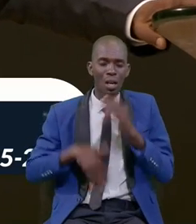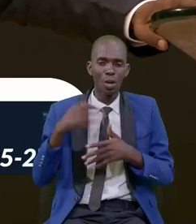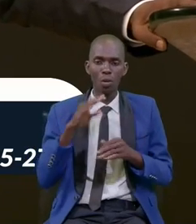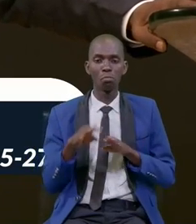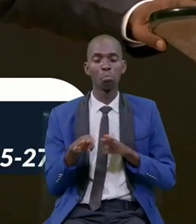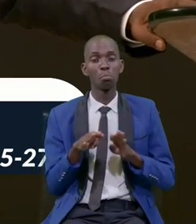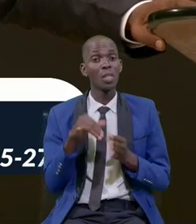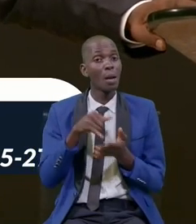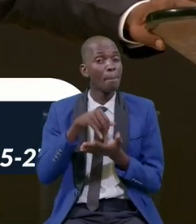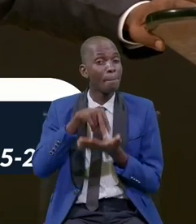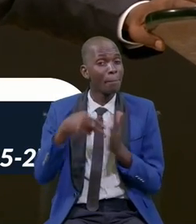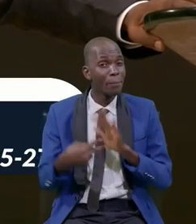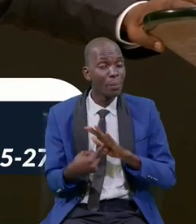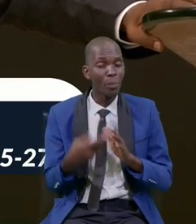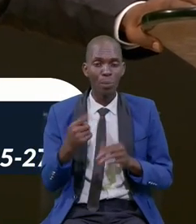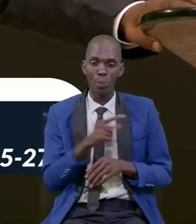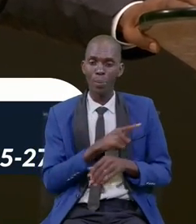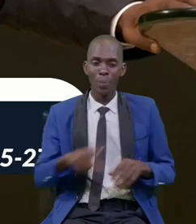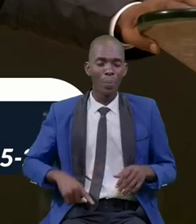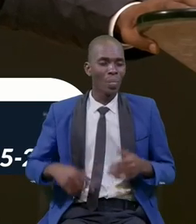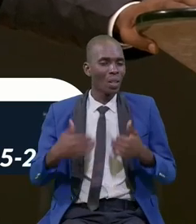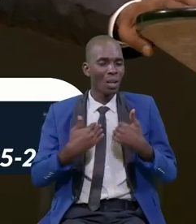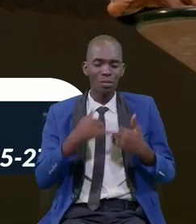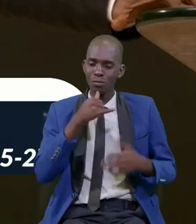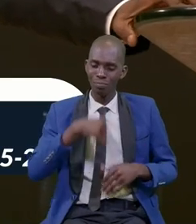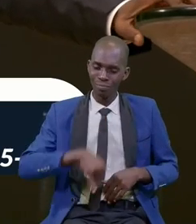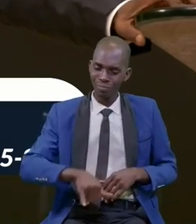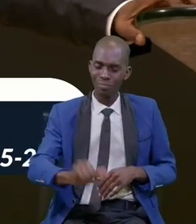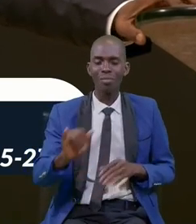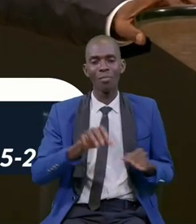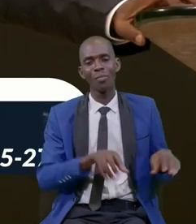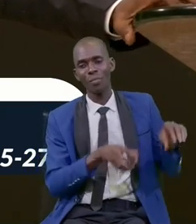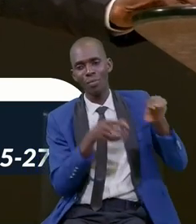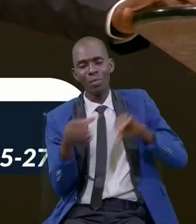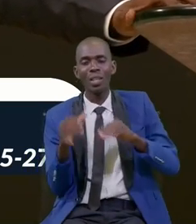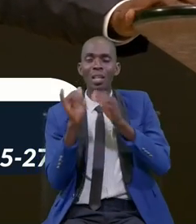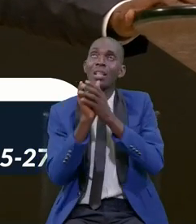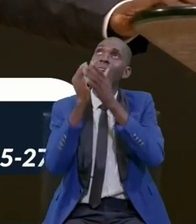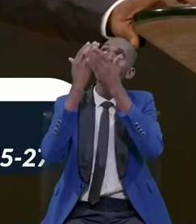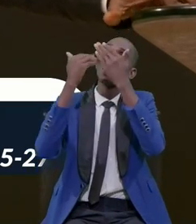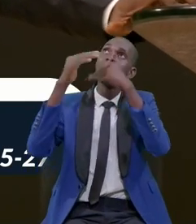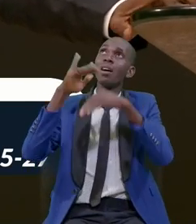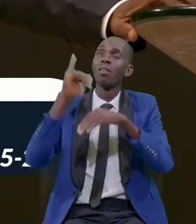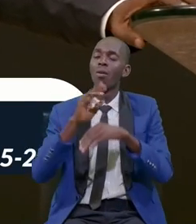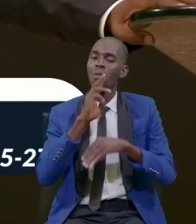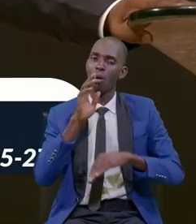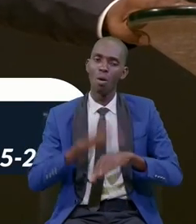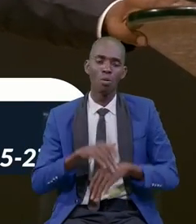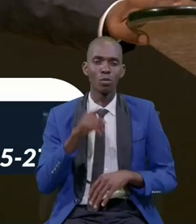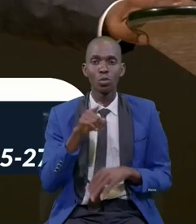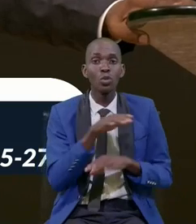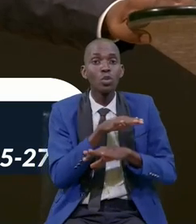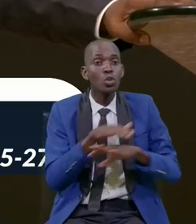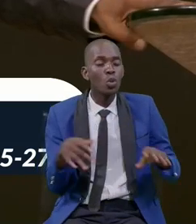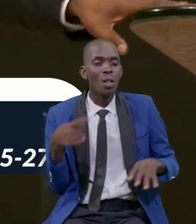vie, cela veut dire que le Seigneur n'a pas répandu cette eau céleste sur vous. Il ne faut